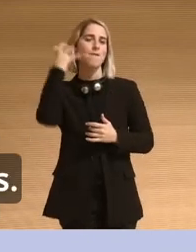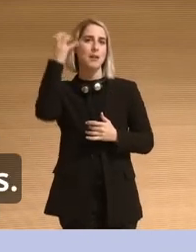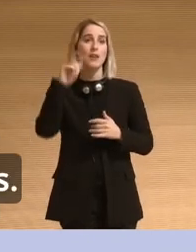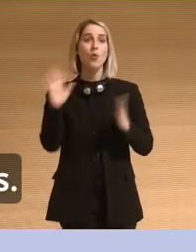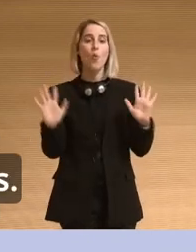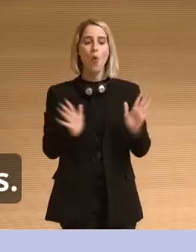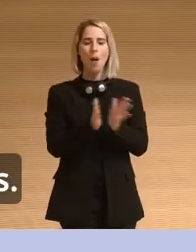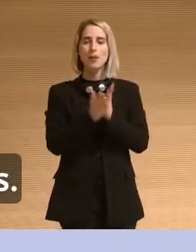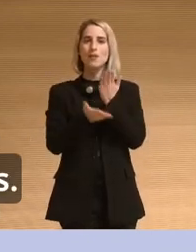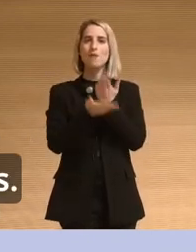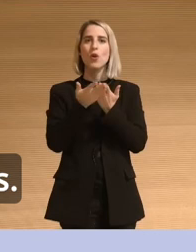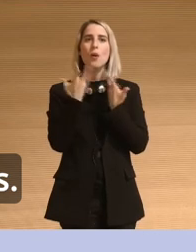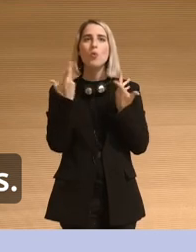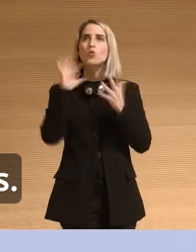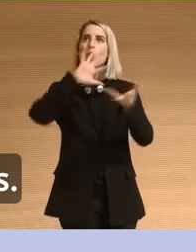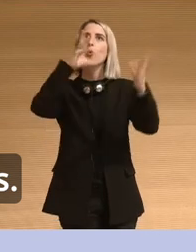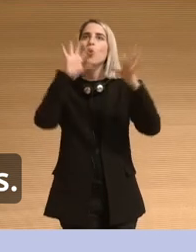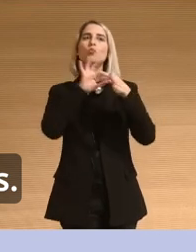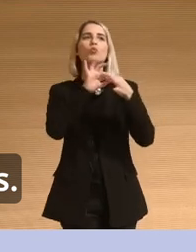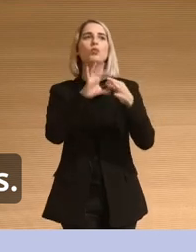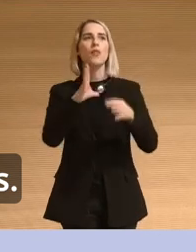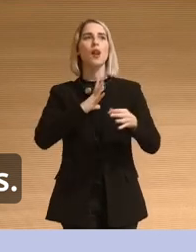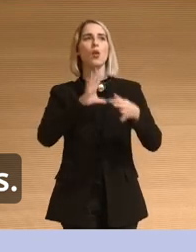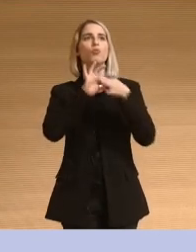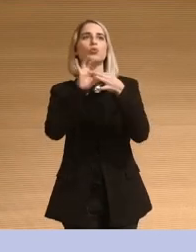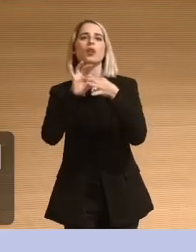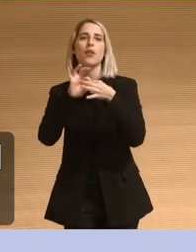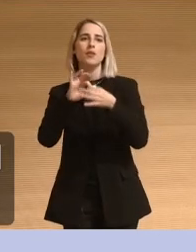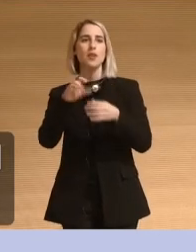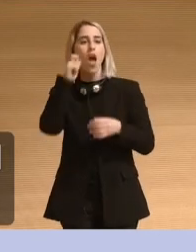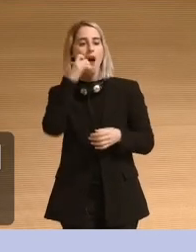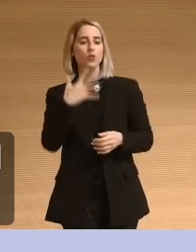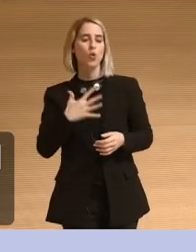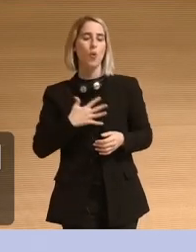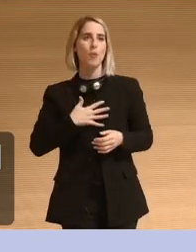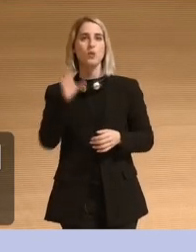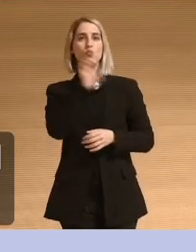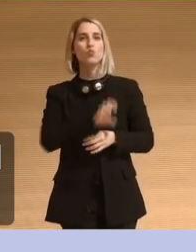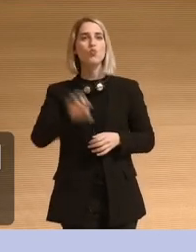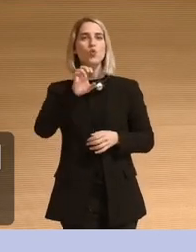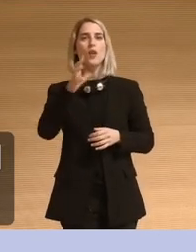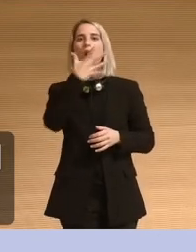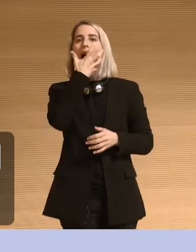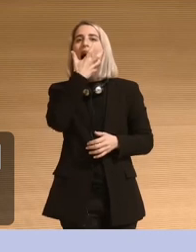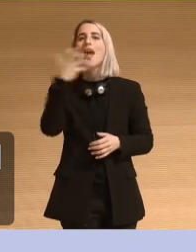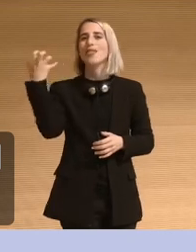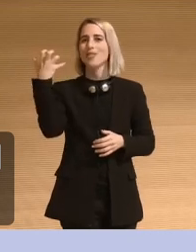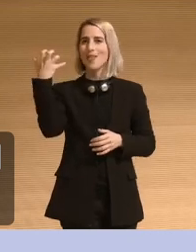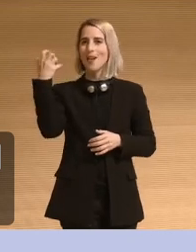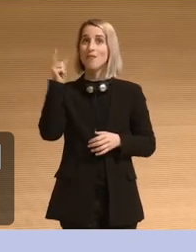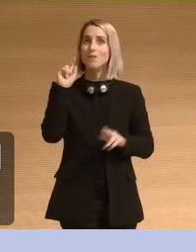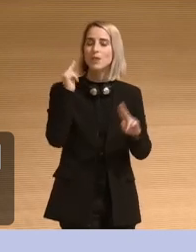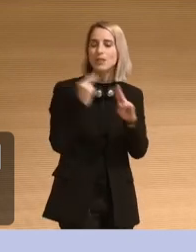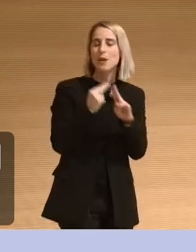μας βοηθάει να συνδεθούμε με τον κόσμο, τους ανθρώπους, τον εαυτό μας, το μουσείο ως μια έννοια μέσω της οποίας